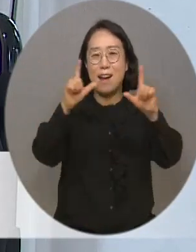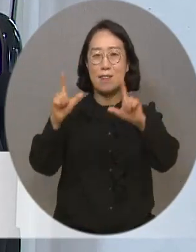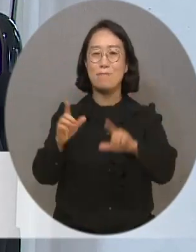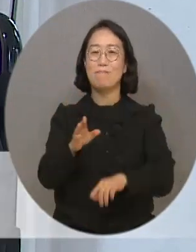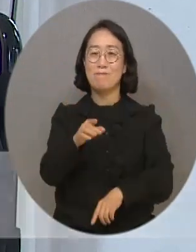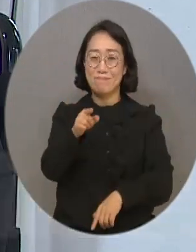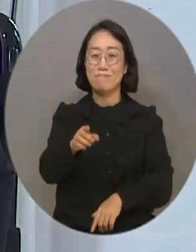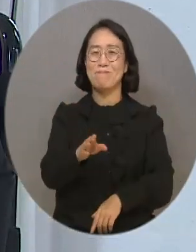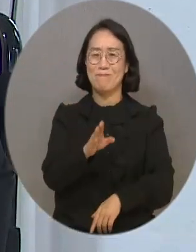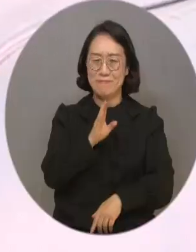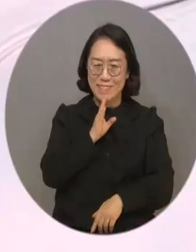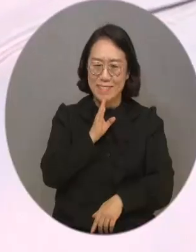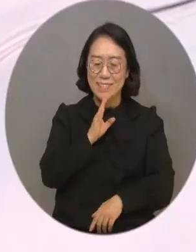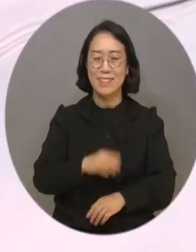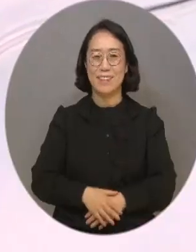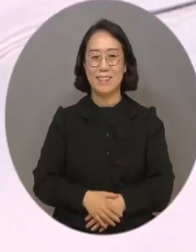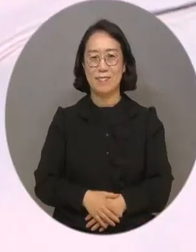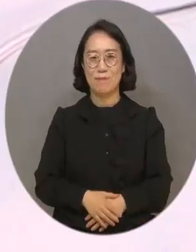삶이에요.